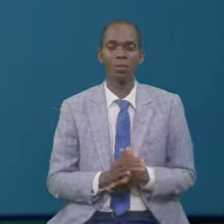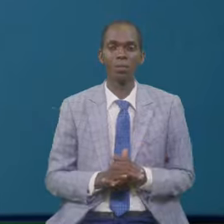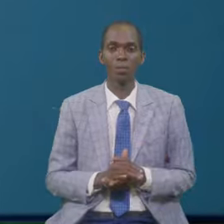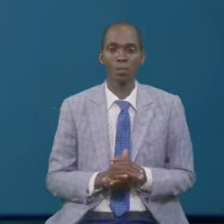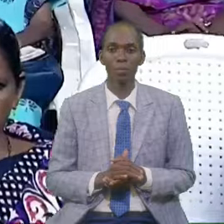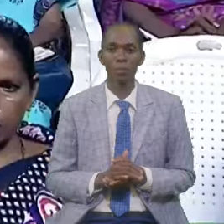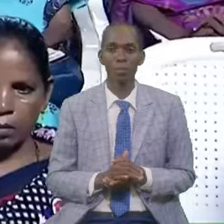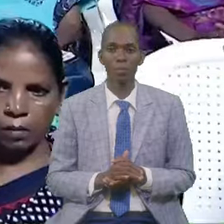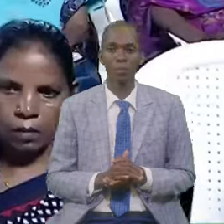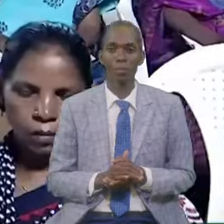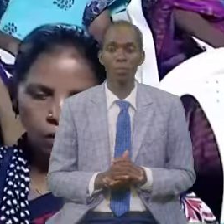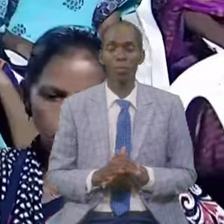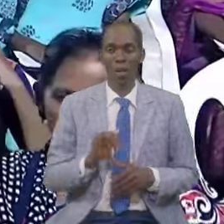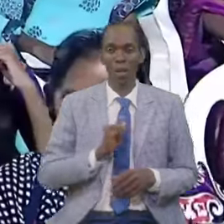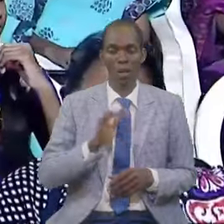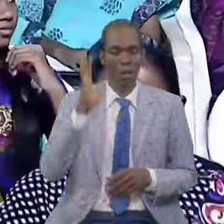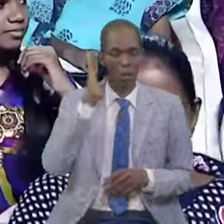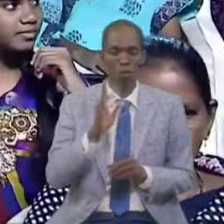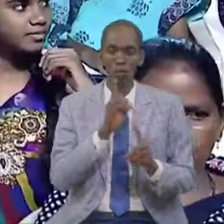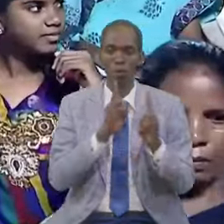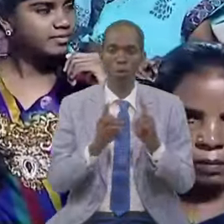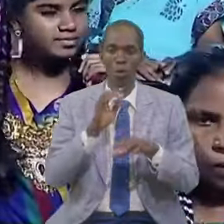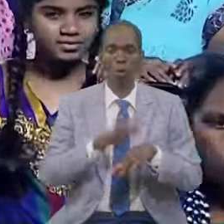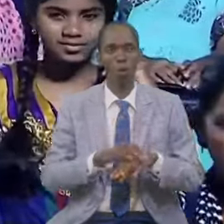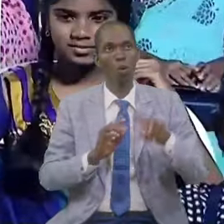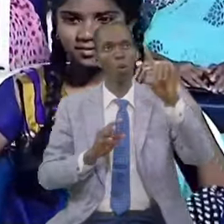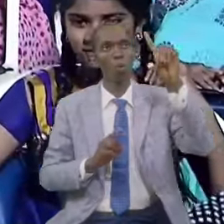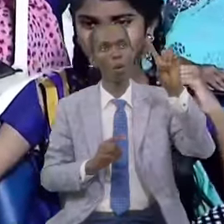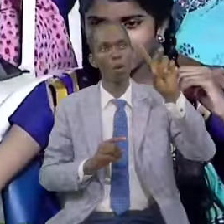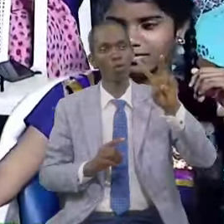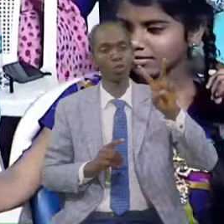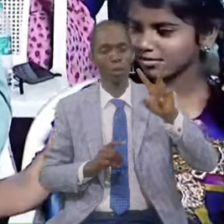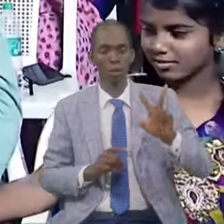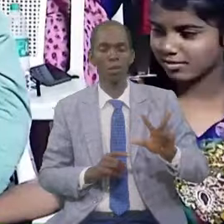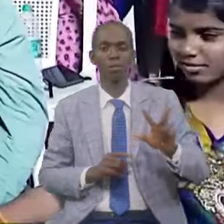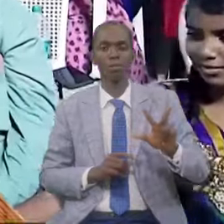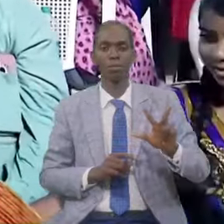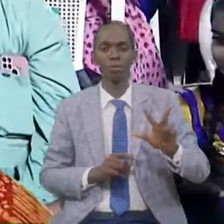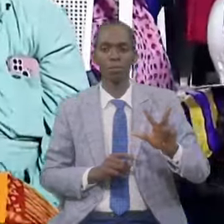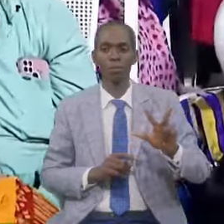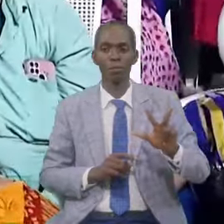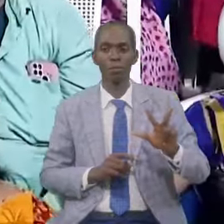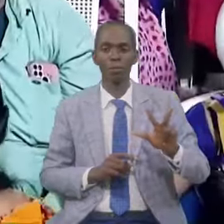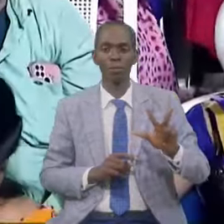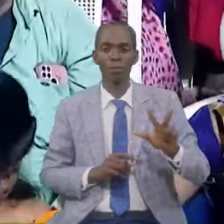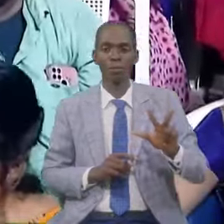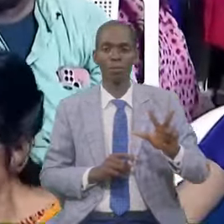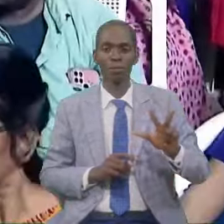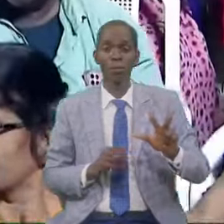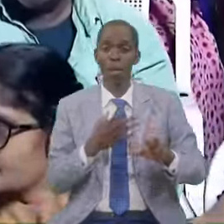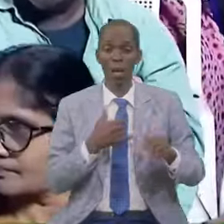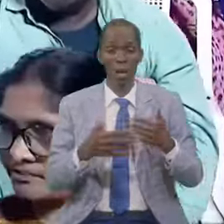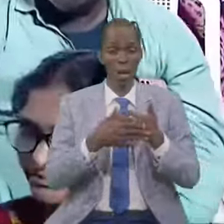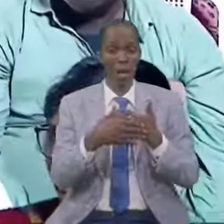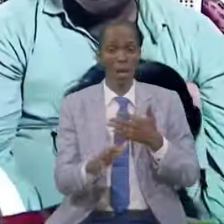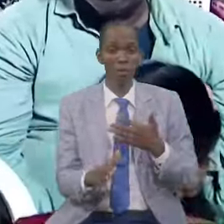I'm going to talk on 1, 2, and 3. నేను 1, 2, 3 సంగతులు మీకు చెప్తాను. And then after